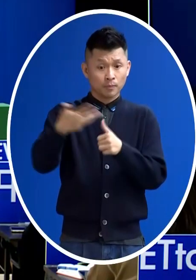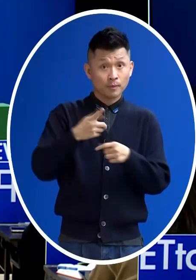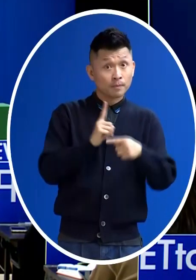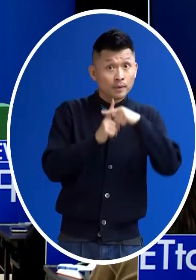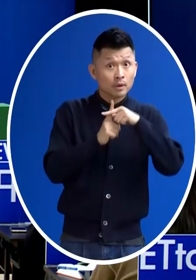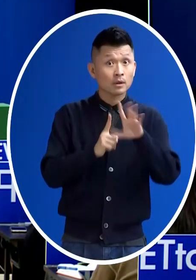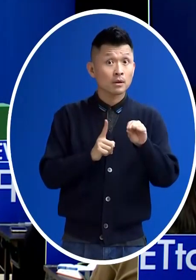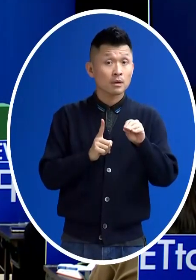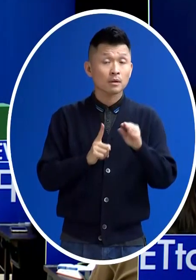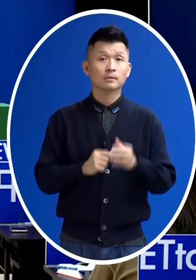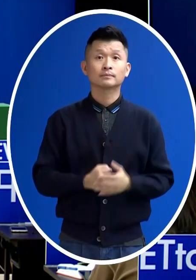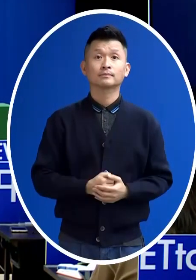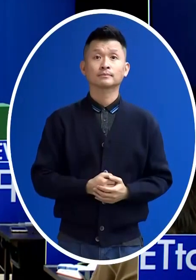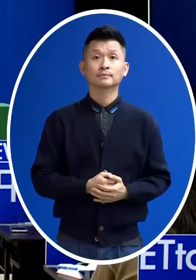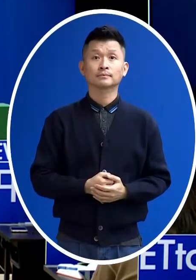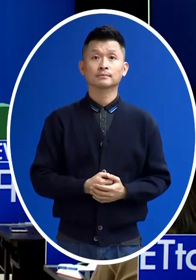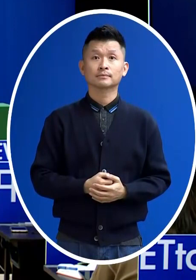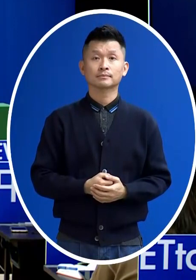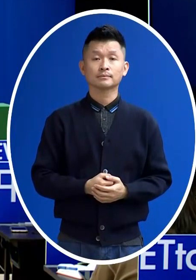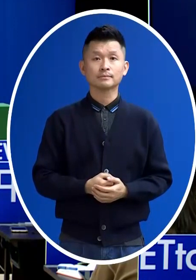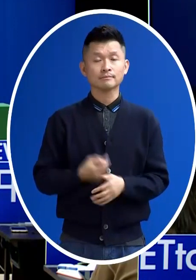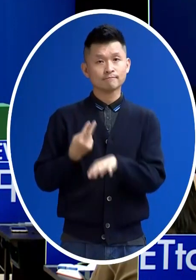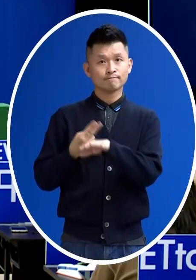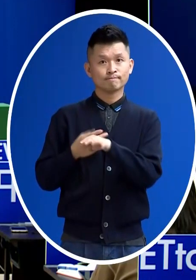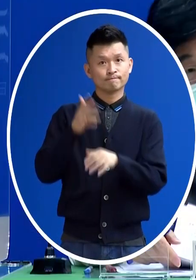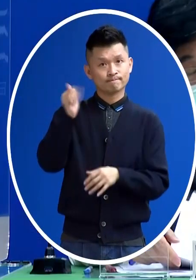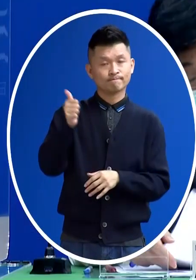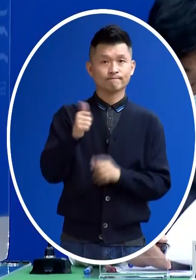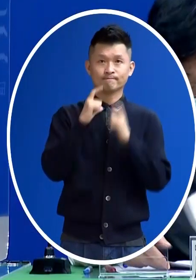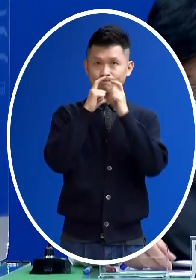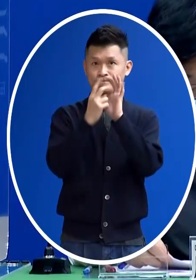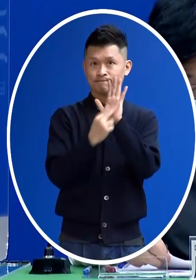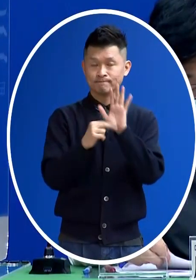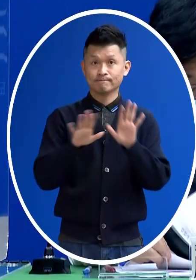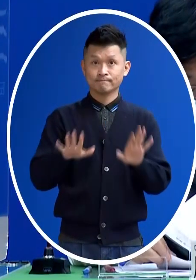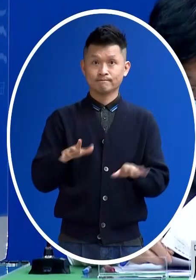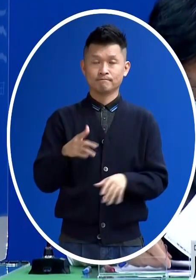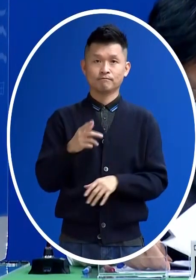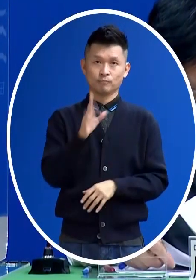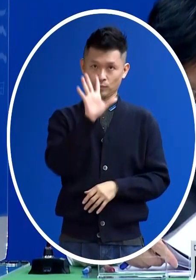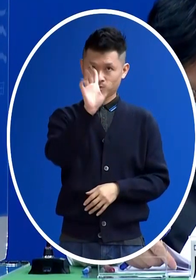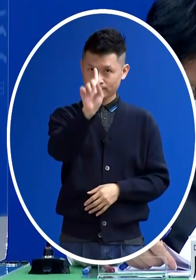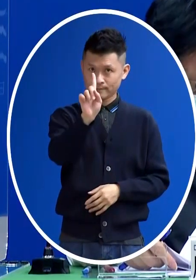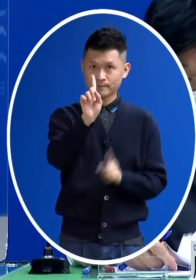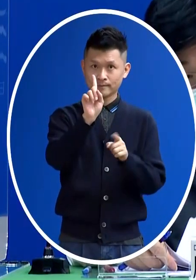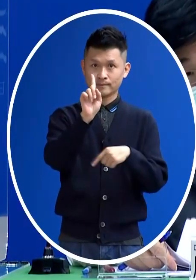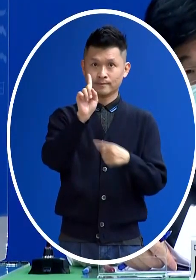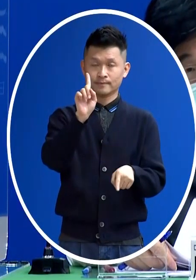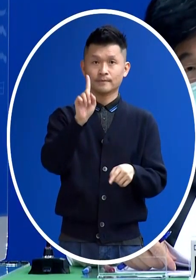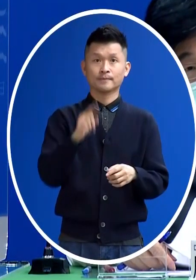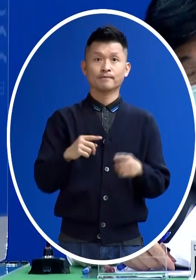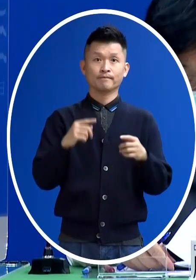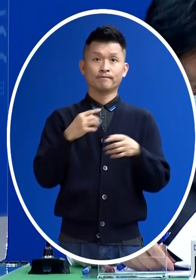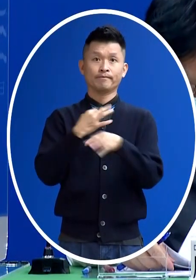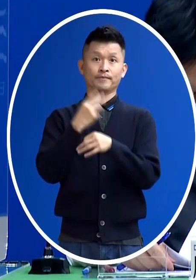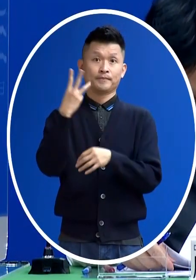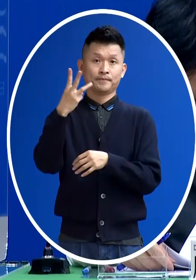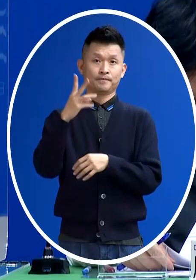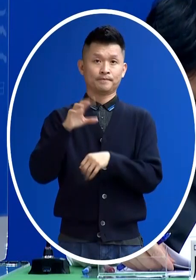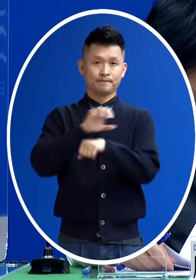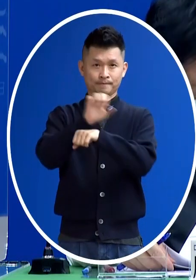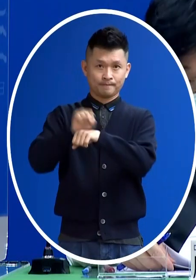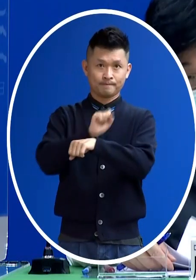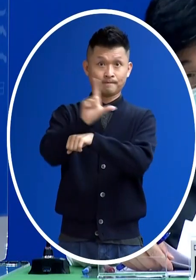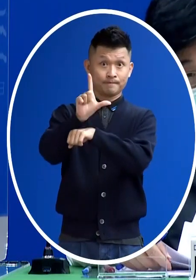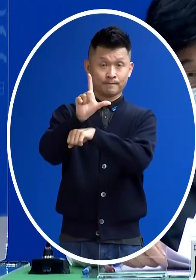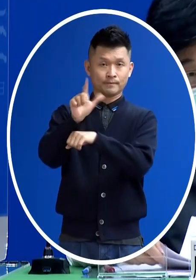谢。 是请罗凤哈。 今天的突破性感染有1例哈，就是第三位这个圣路西亚入